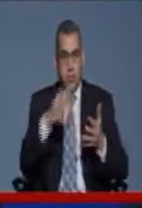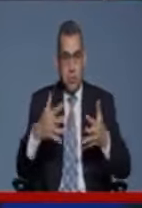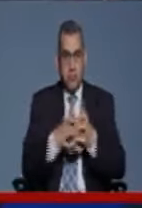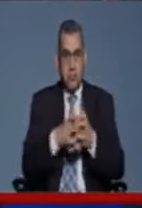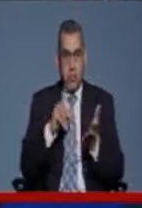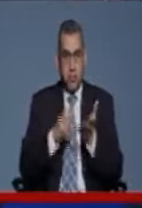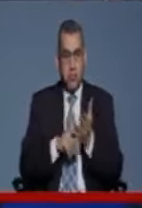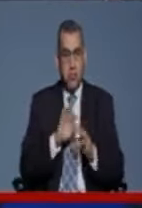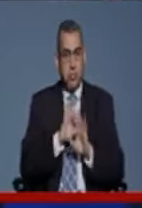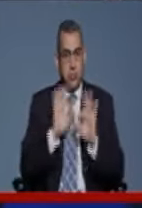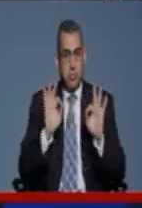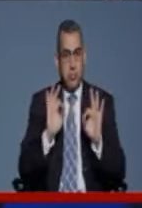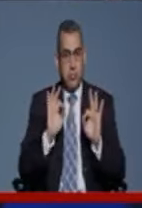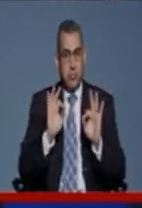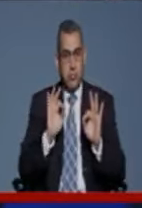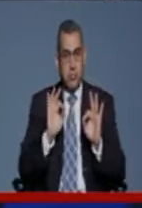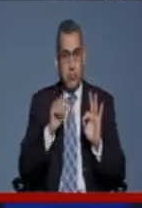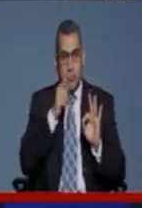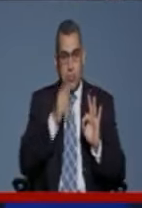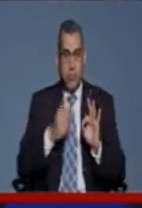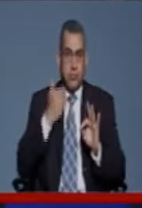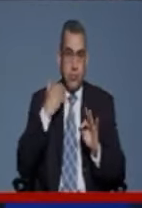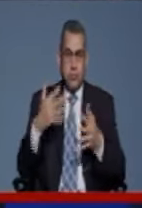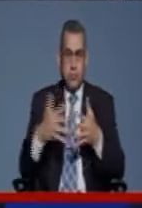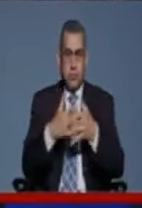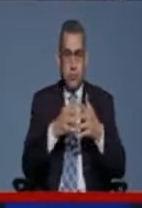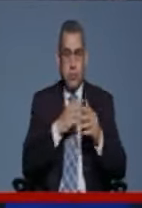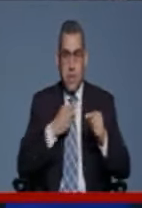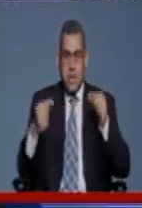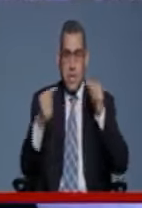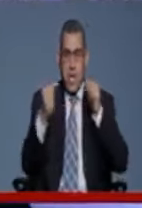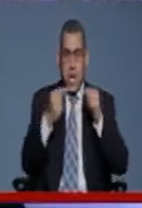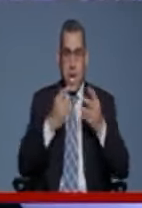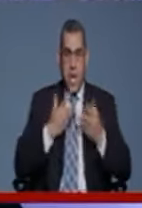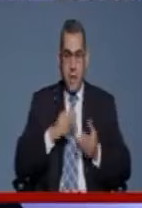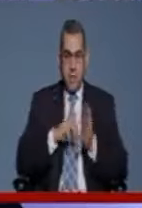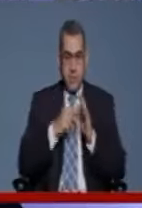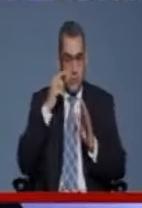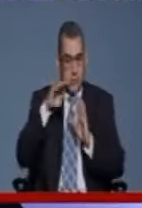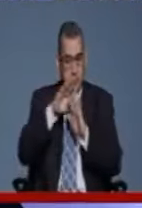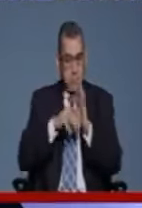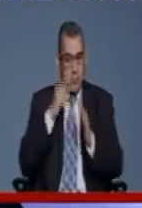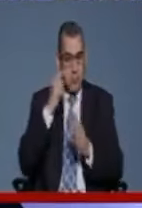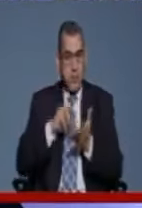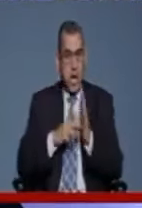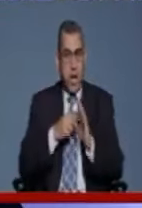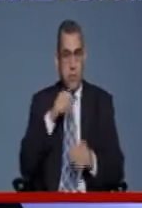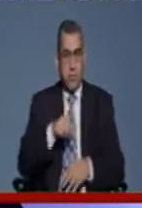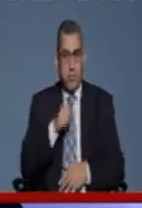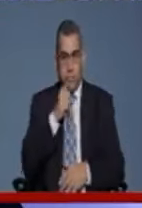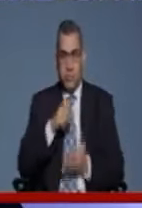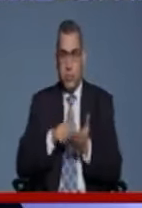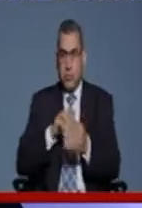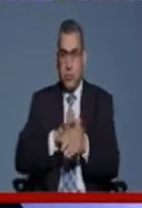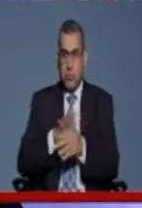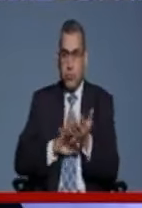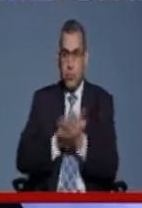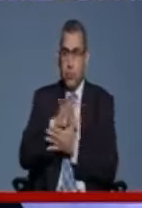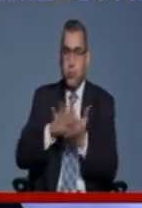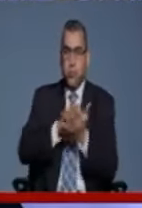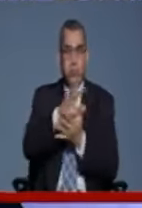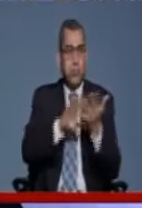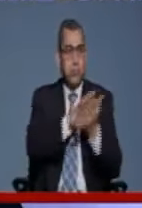الكريم، تتعاظم التحديات الأمنية في ظل محيط إقليمي مضطرب وعالم يموج